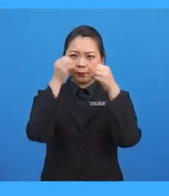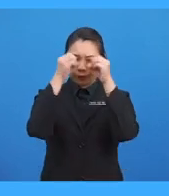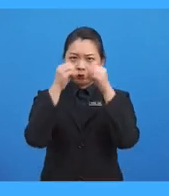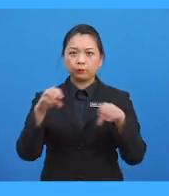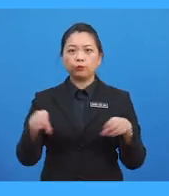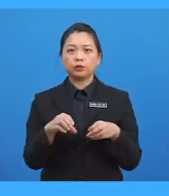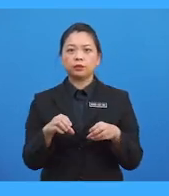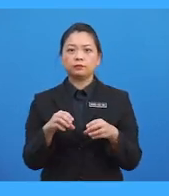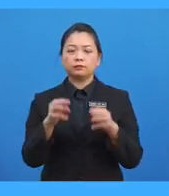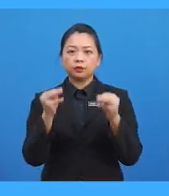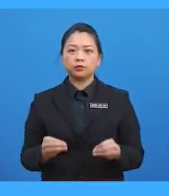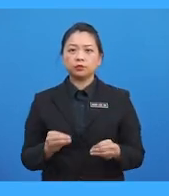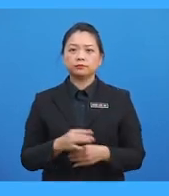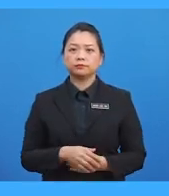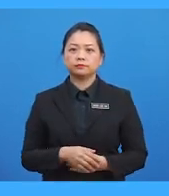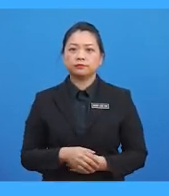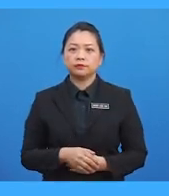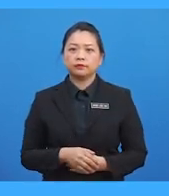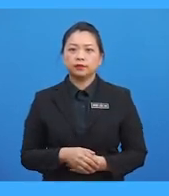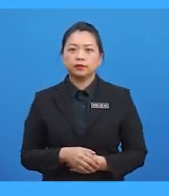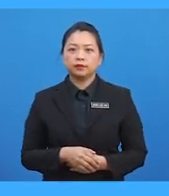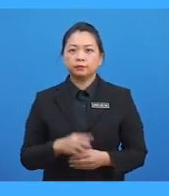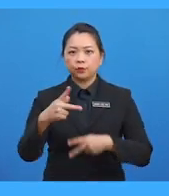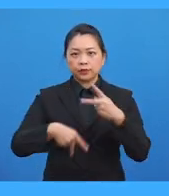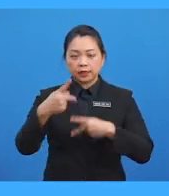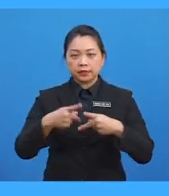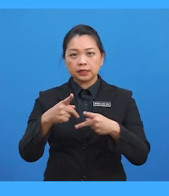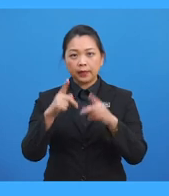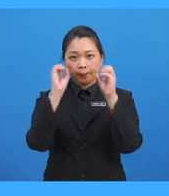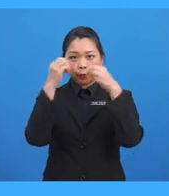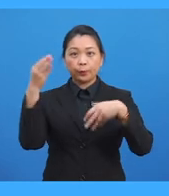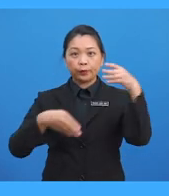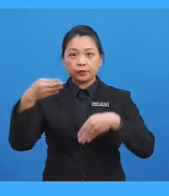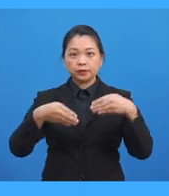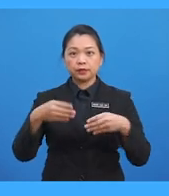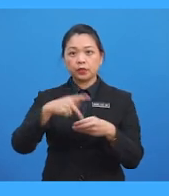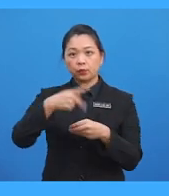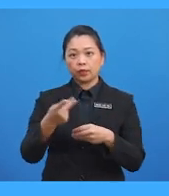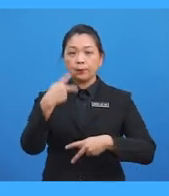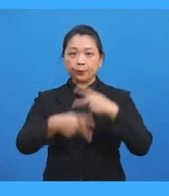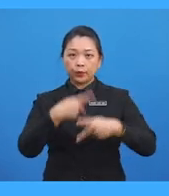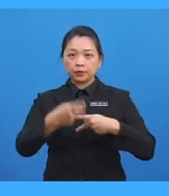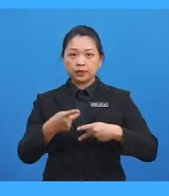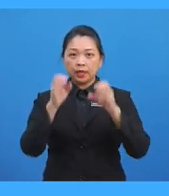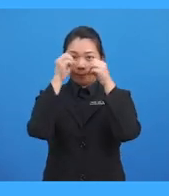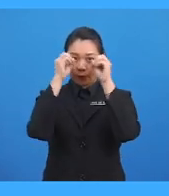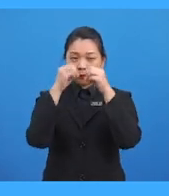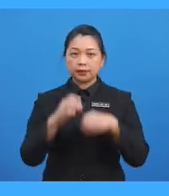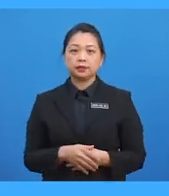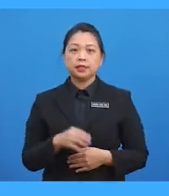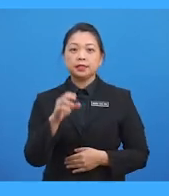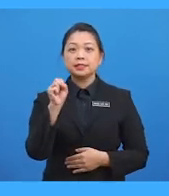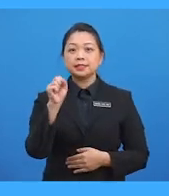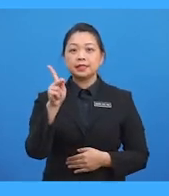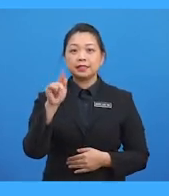manusia. Proses mikrobiologi dan keluaran proses mikroorganisma. Skim, aturan atau